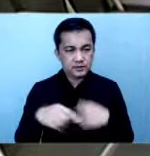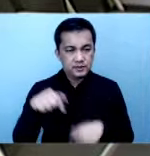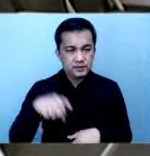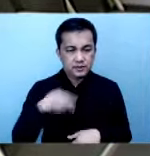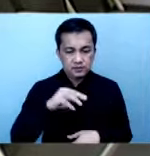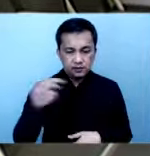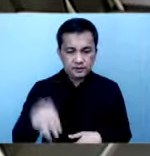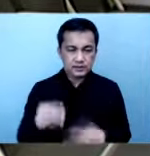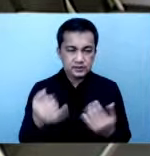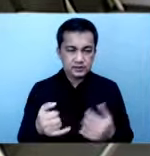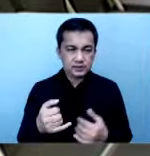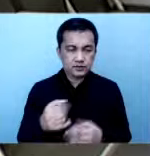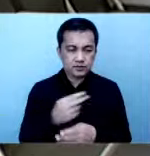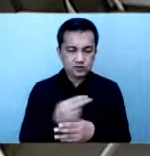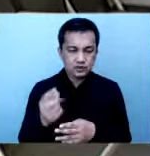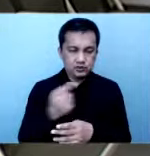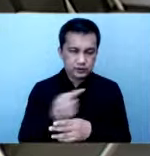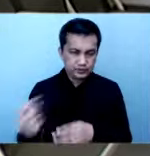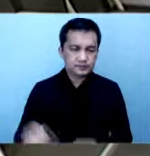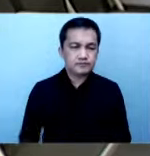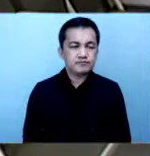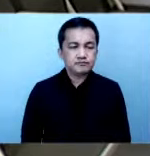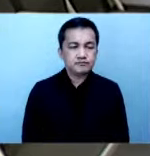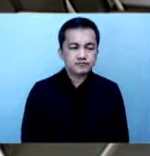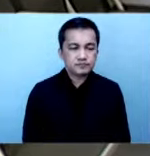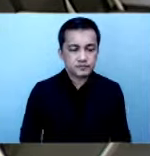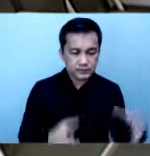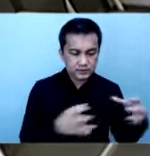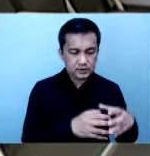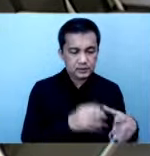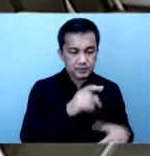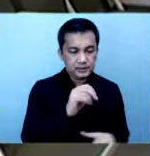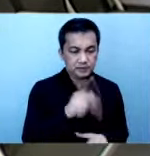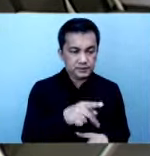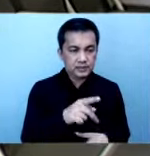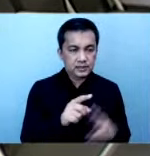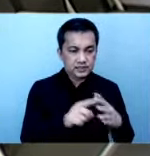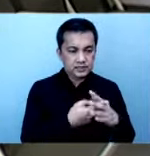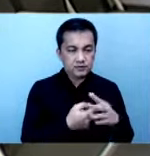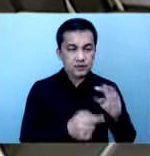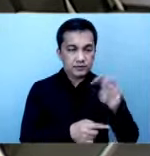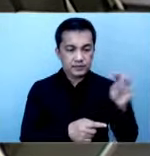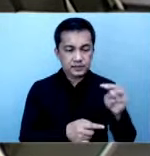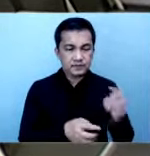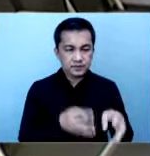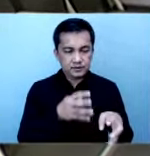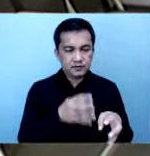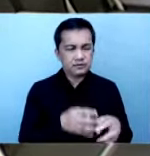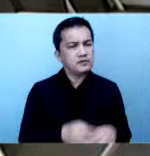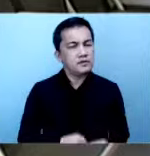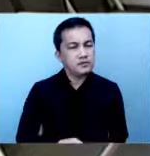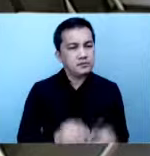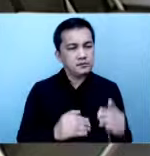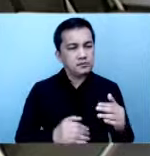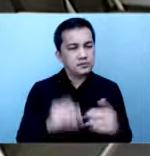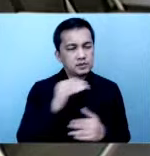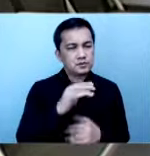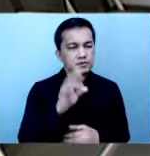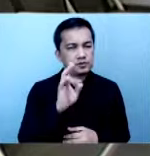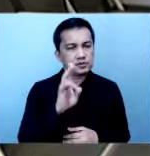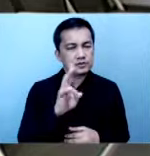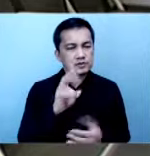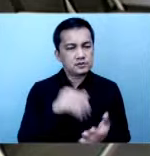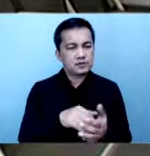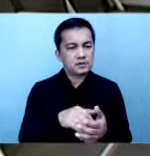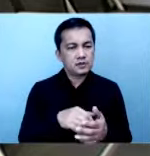ngayong Semana Santa. Sa hani naman ng PNP simula Lunes, mahigpit 70,000 pulis ang